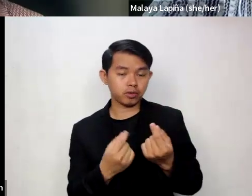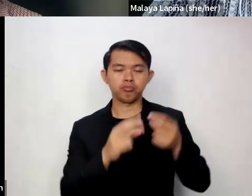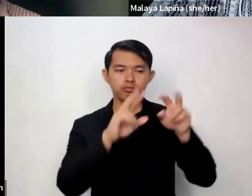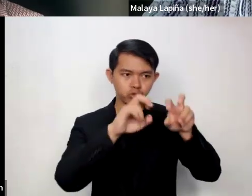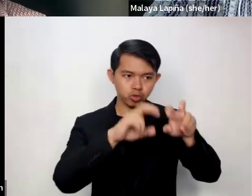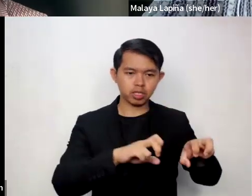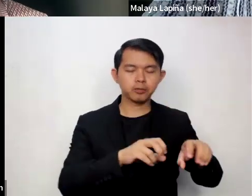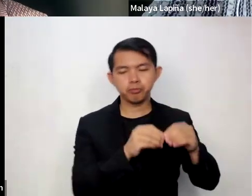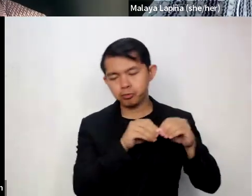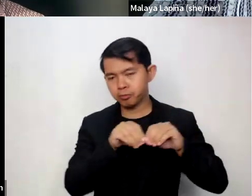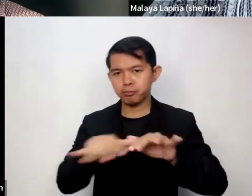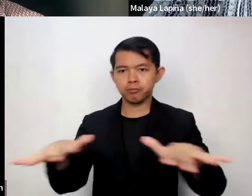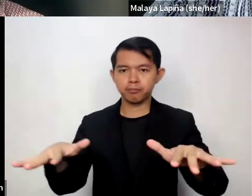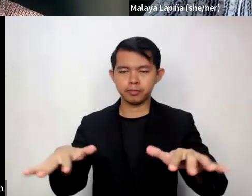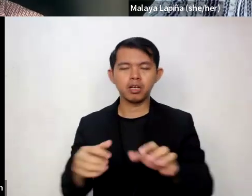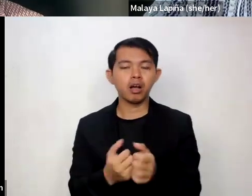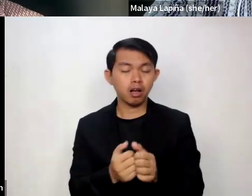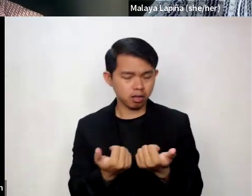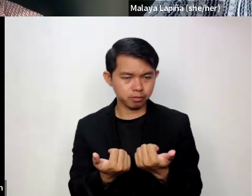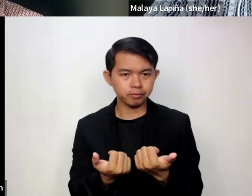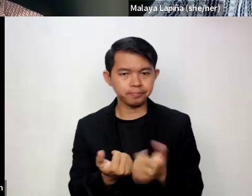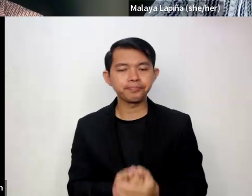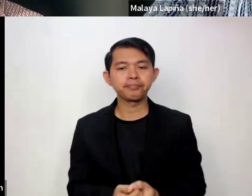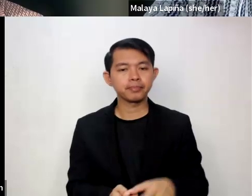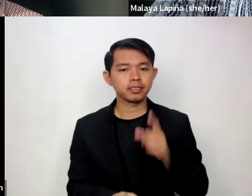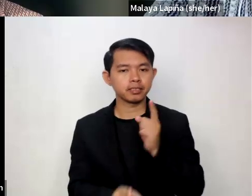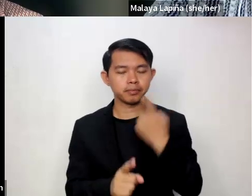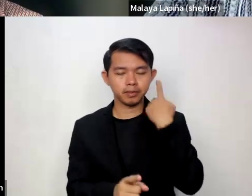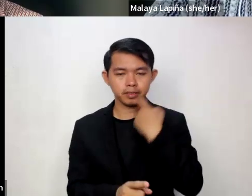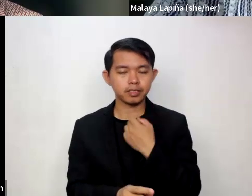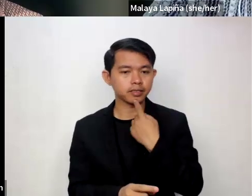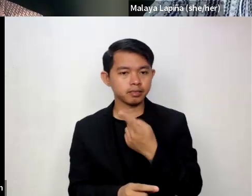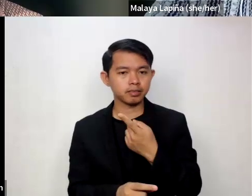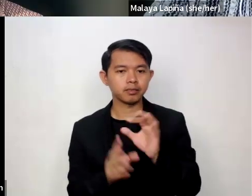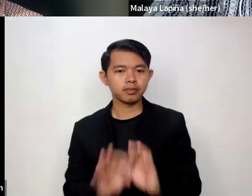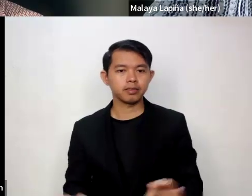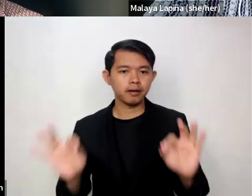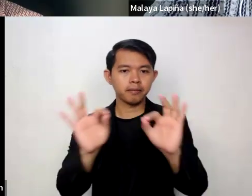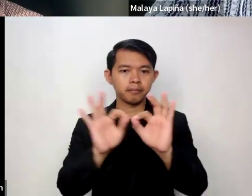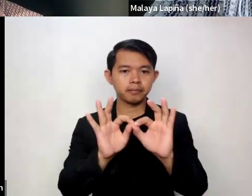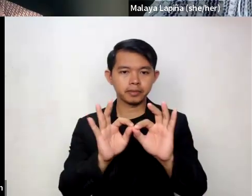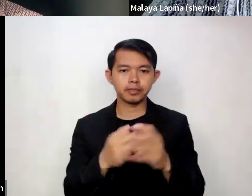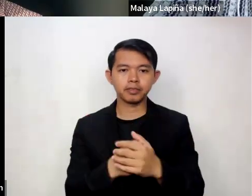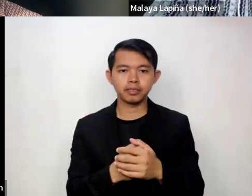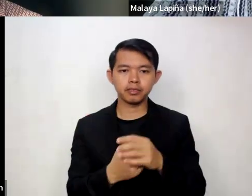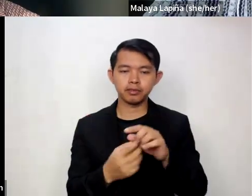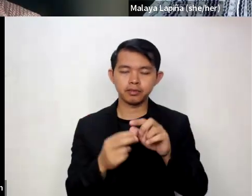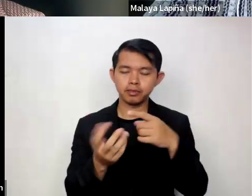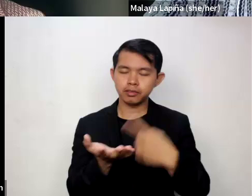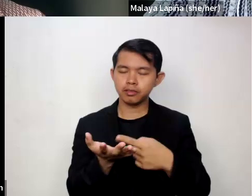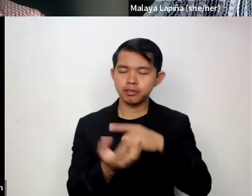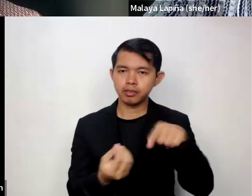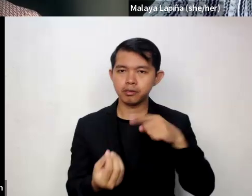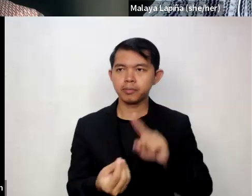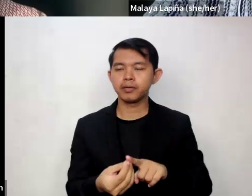napapalaganap yung research? And tama yung sinasabi kanina na important halimbawa yung usapin ng halimbawa important yung usapin